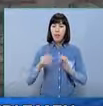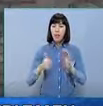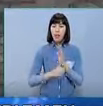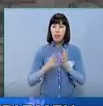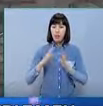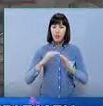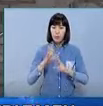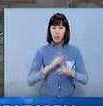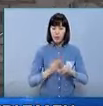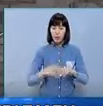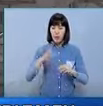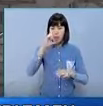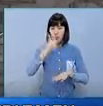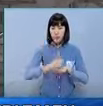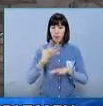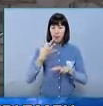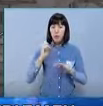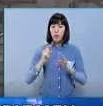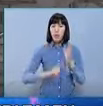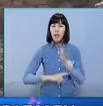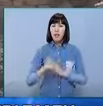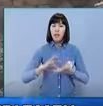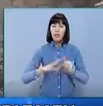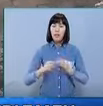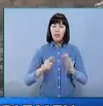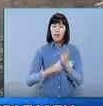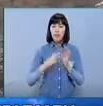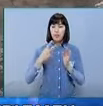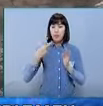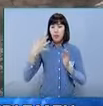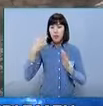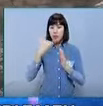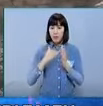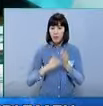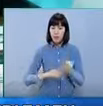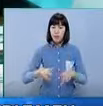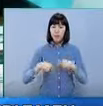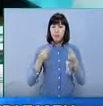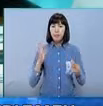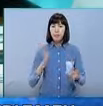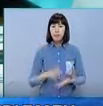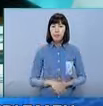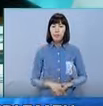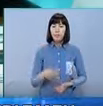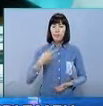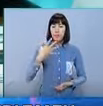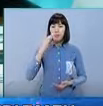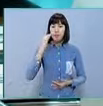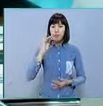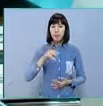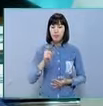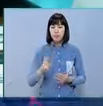тұрғызылуда. Ол елбасының 5 әлеуметтік бастамасы аясында 7-20-25 бағдарламасымен берілмек. 25 мың адам жерін кезегінде тұр. Ал